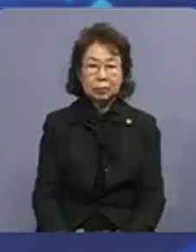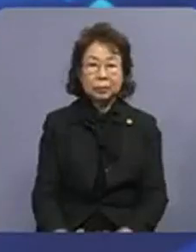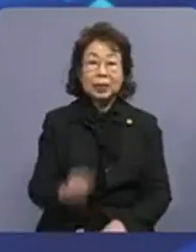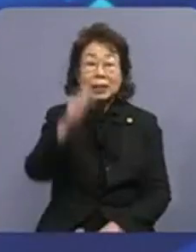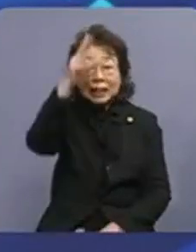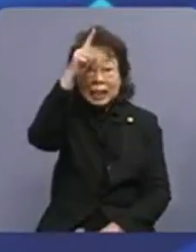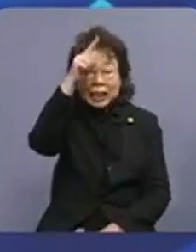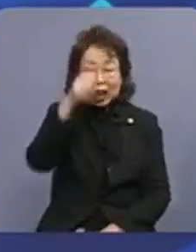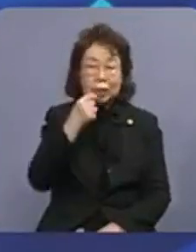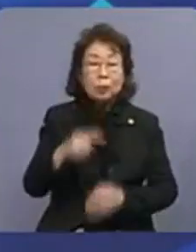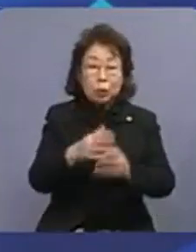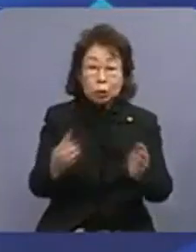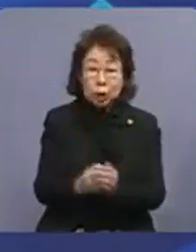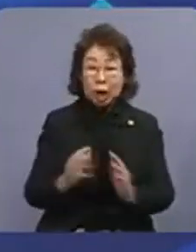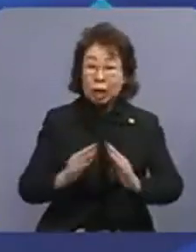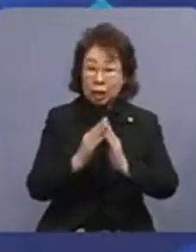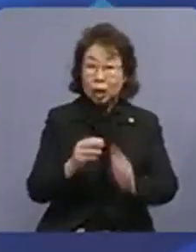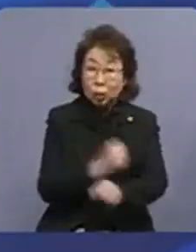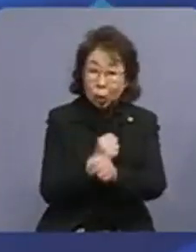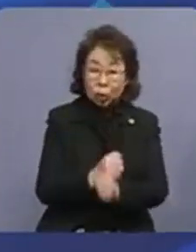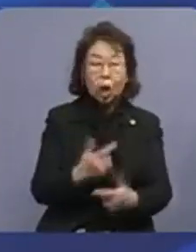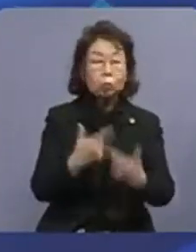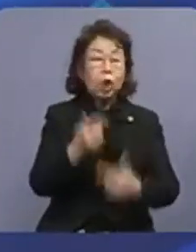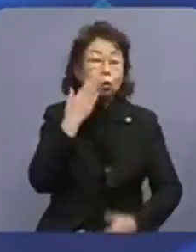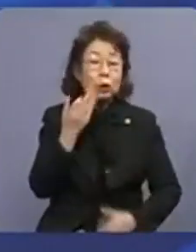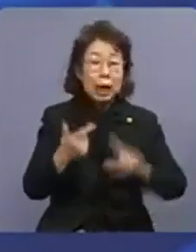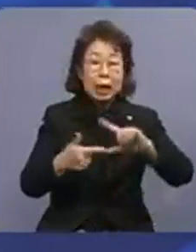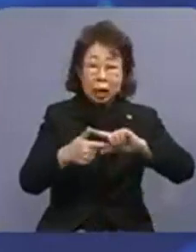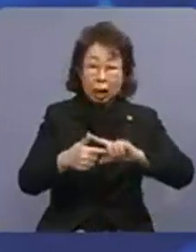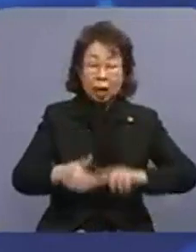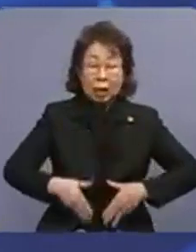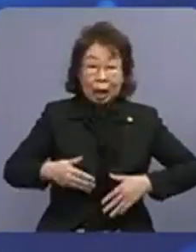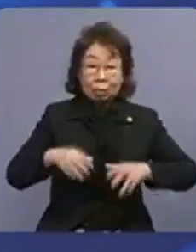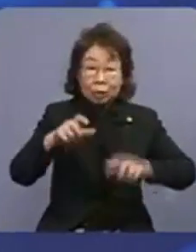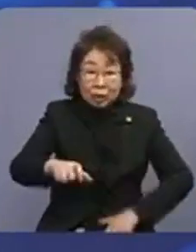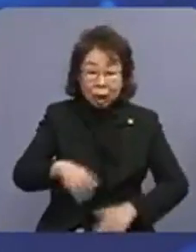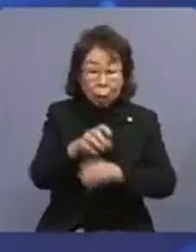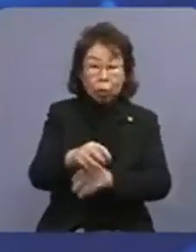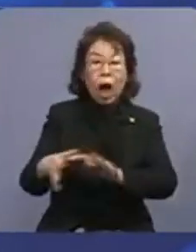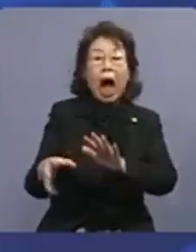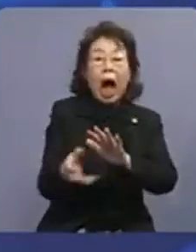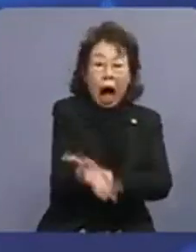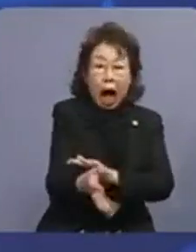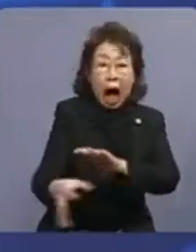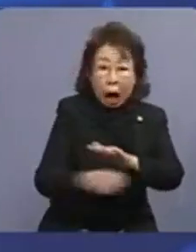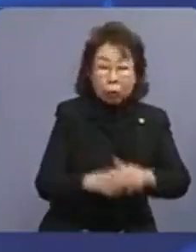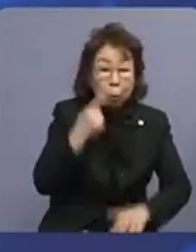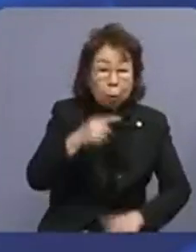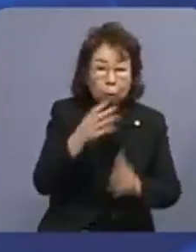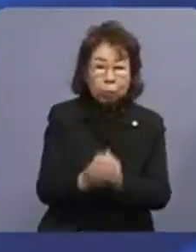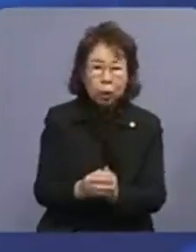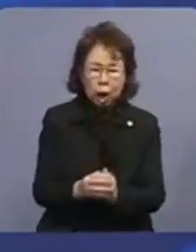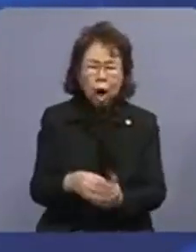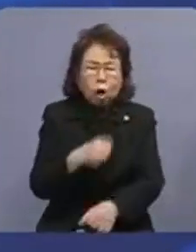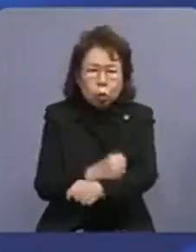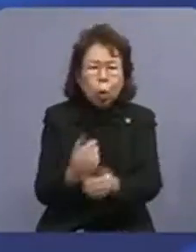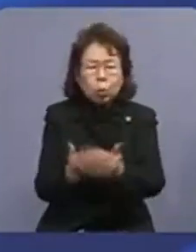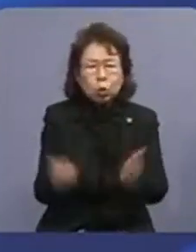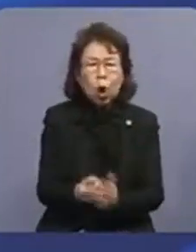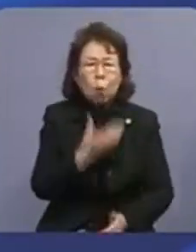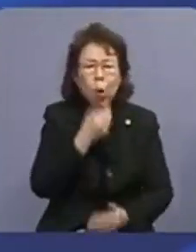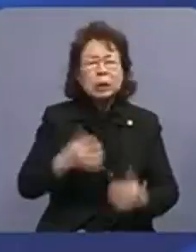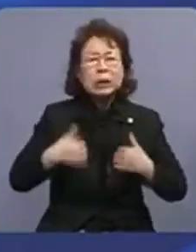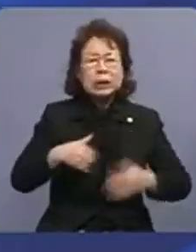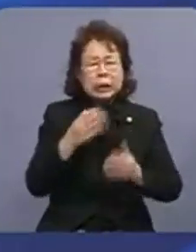경찰이 민주노총 건설노조 부산울산 건설기계 지부를 상대로 압수수색을 벌였습니다. 경찰은 노조 복지기금의 형성